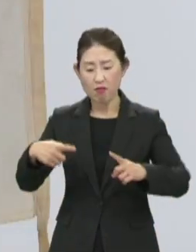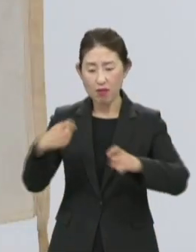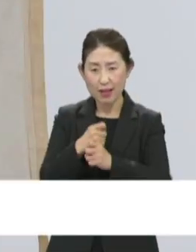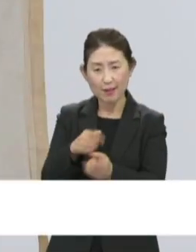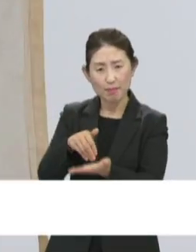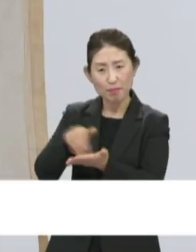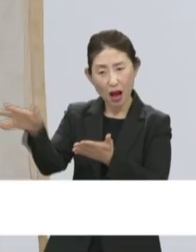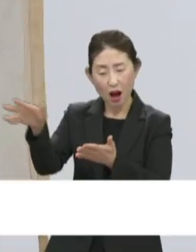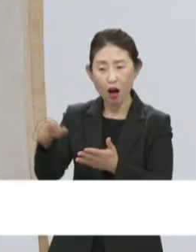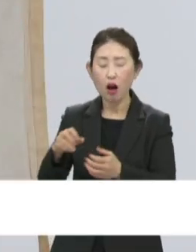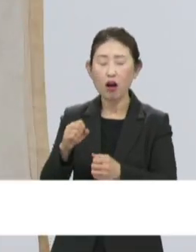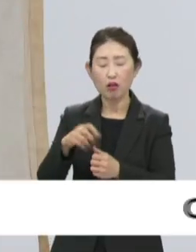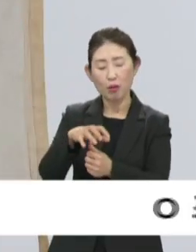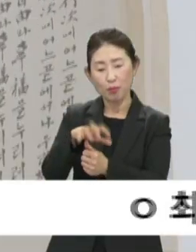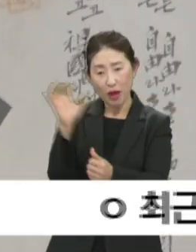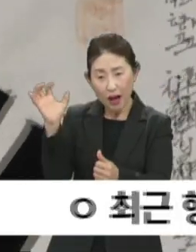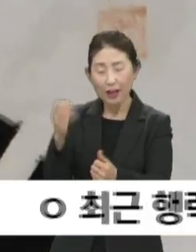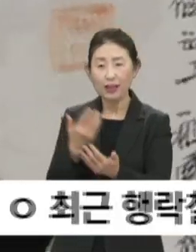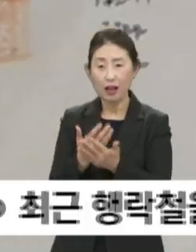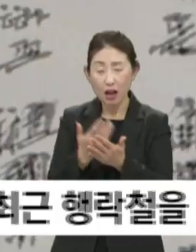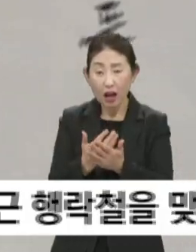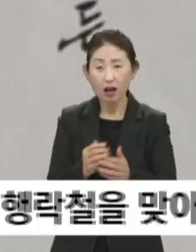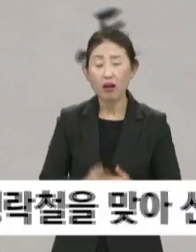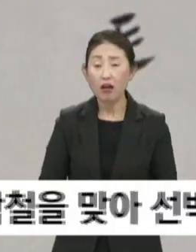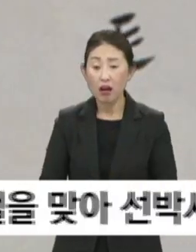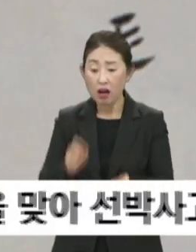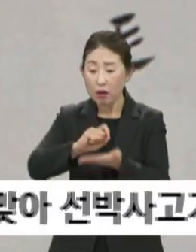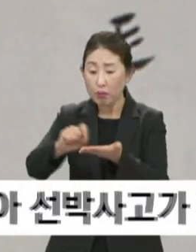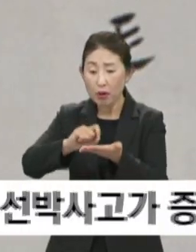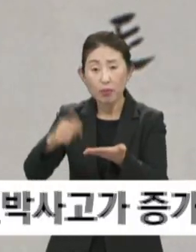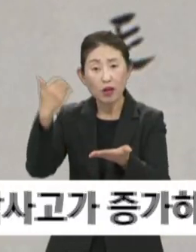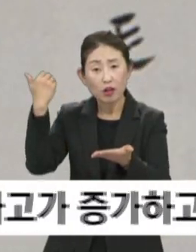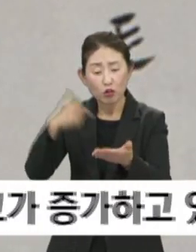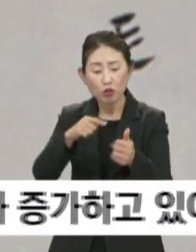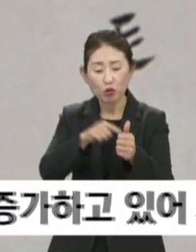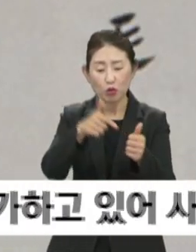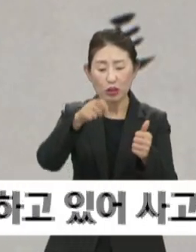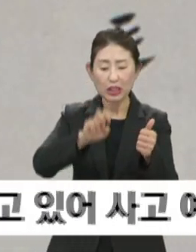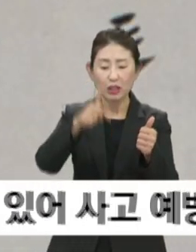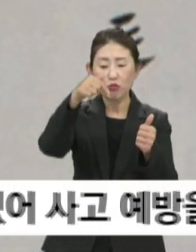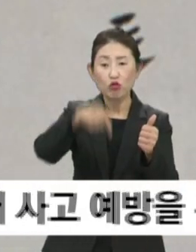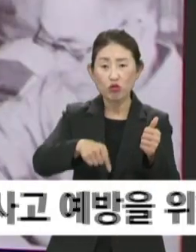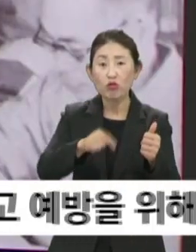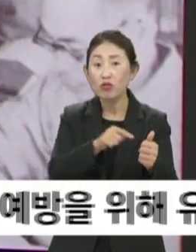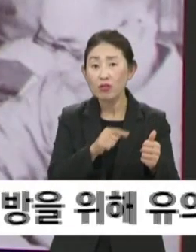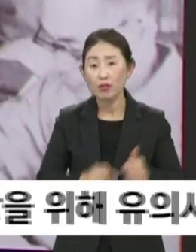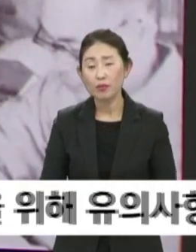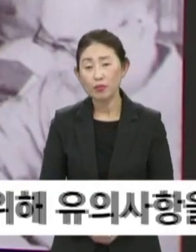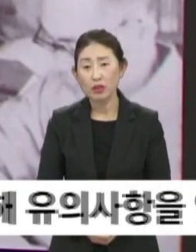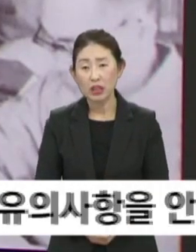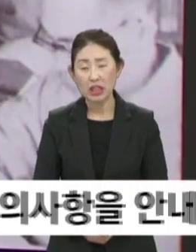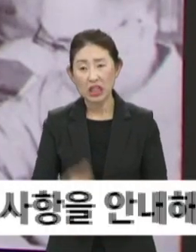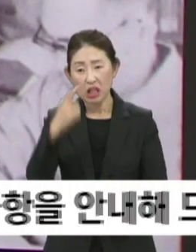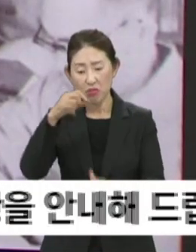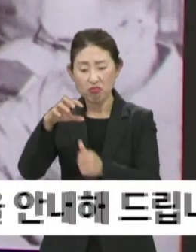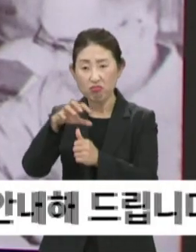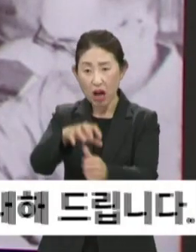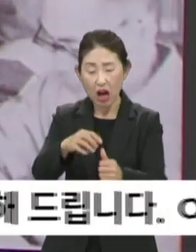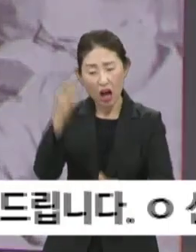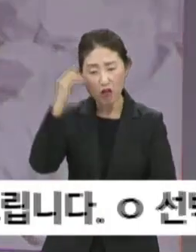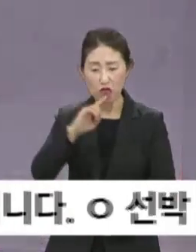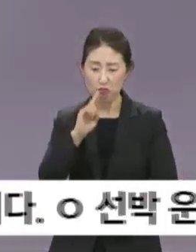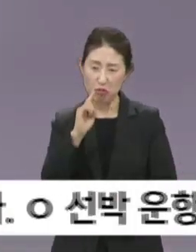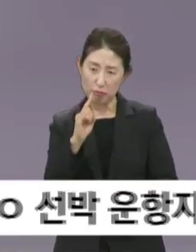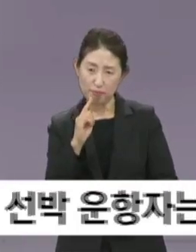김구 선생이 광복군에 대한 동포들의 지원을 당부하는 내용을 친필로 적은 태극기입니다. 일제강점기 우리말을 지키기